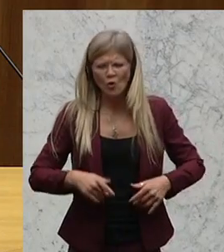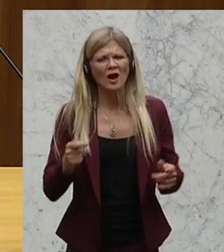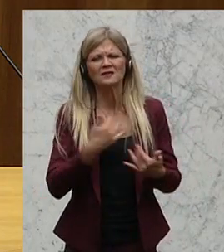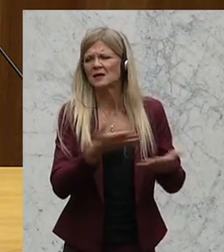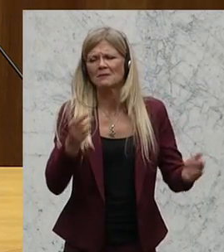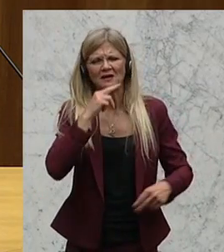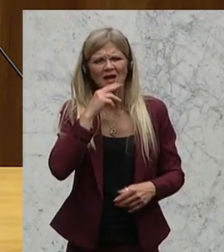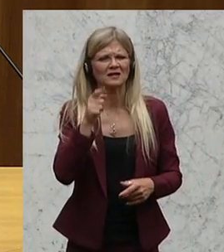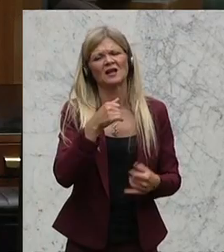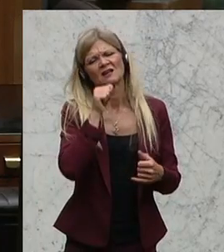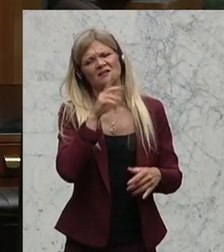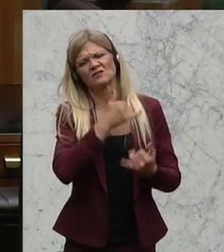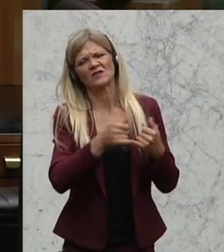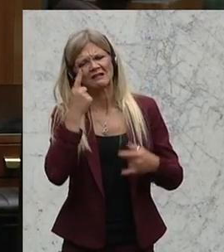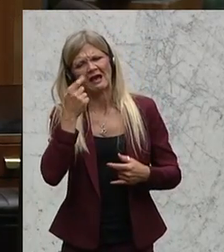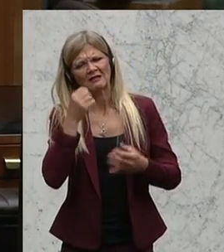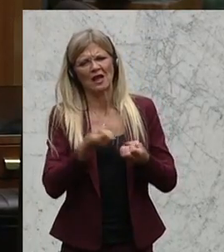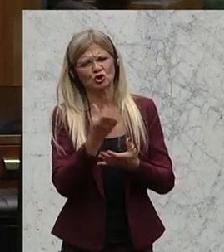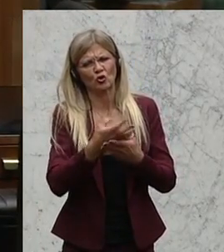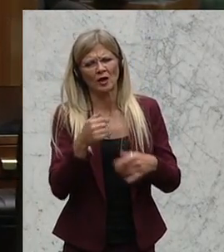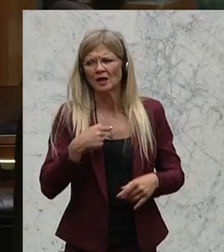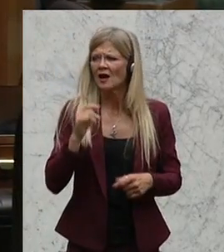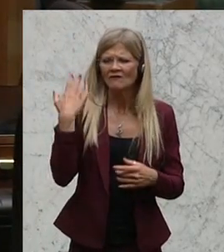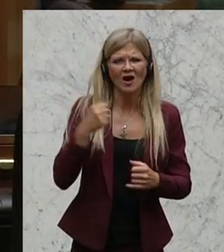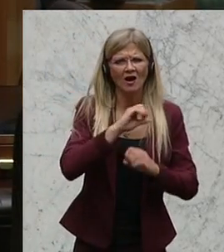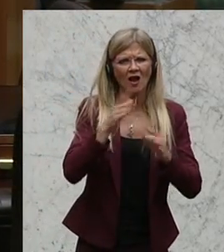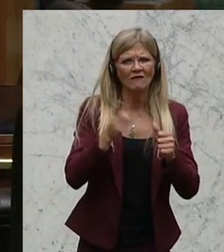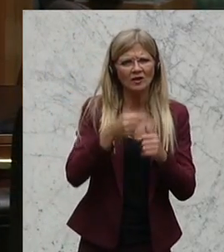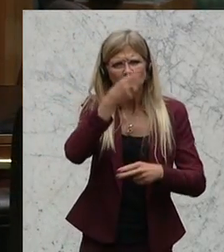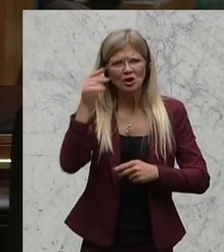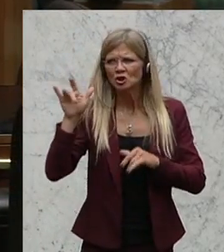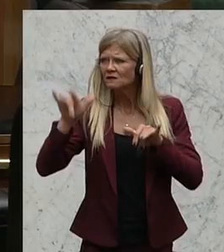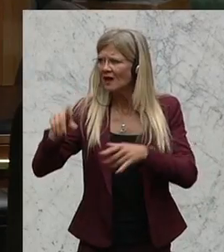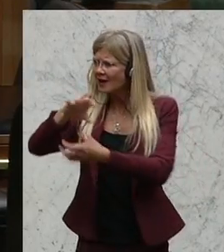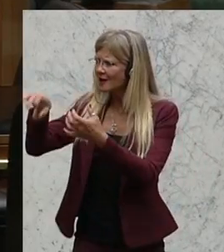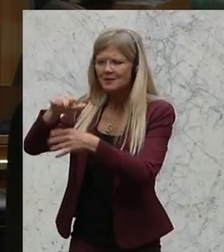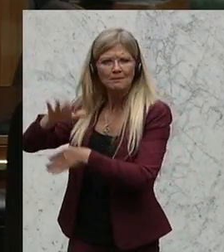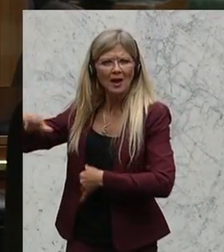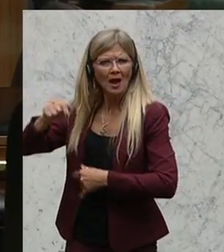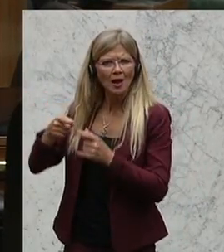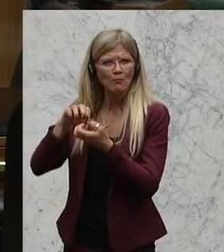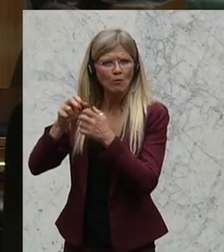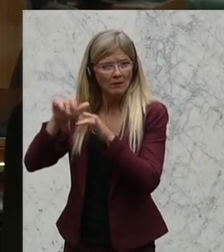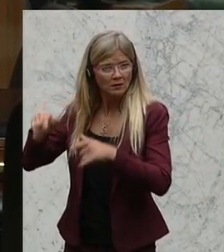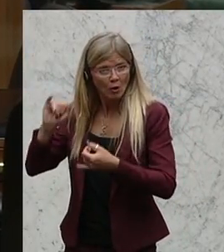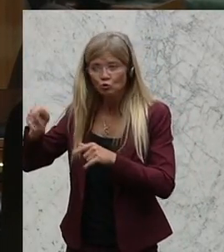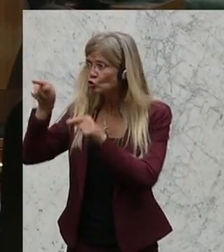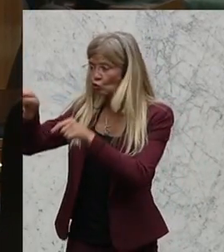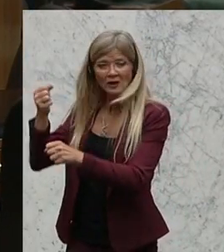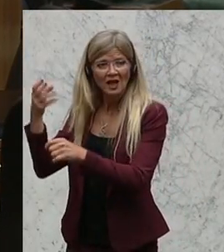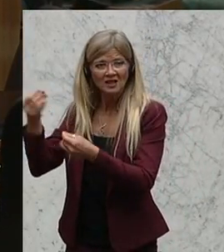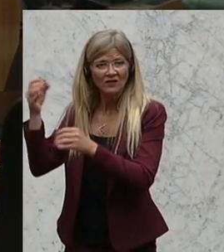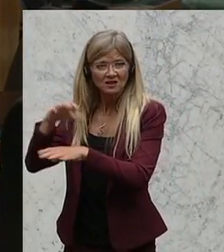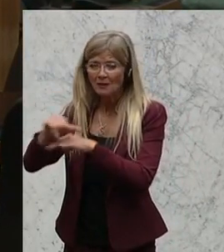Tränendrüse drücken. Das war doch klar, dass man, wenn man diese Menschen in diesen Krisengebieten Probleme haben, dass man dort vor Ort was tun muss. Und das ist erst nicht seit 2015